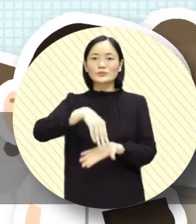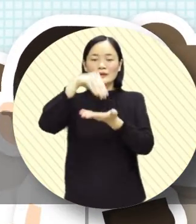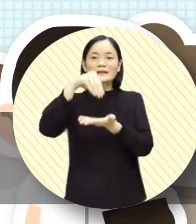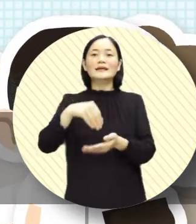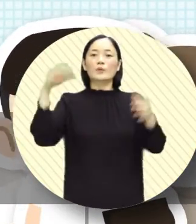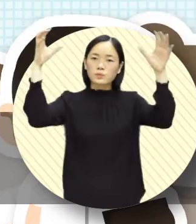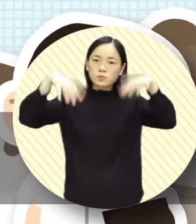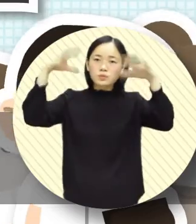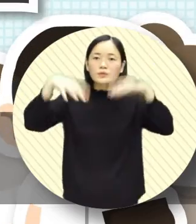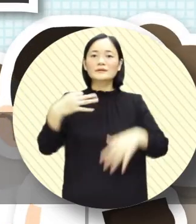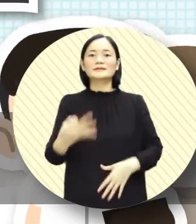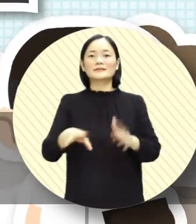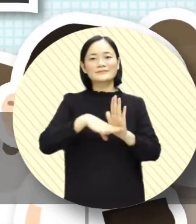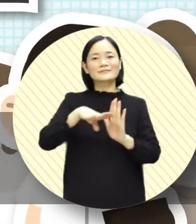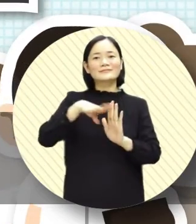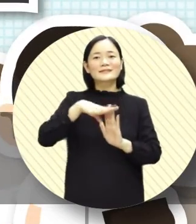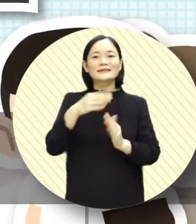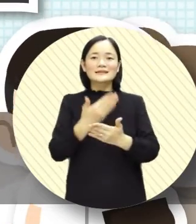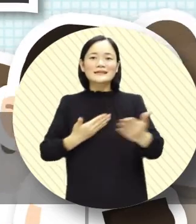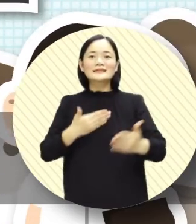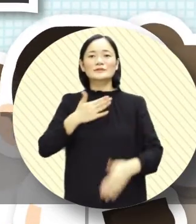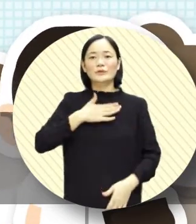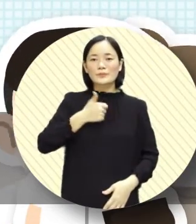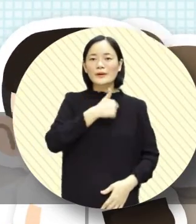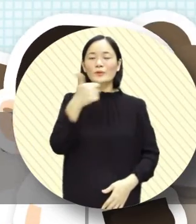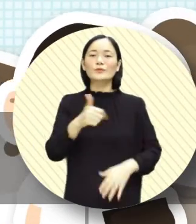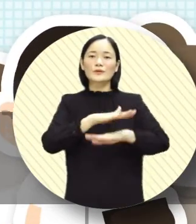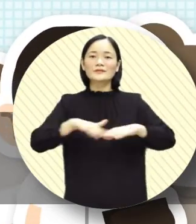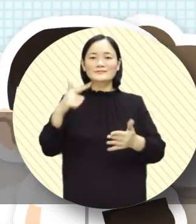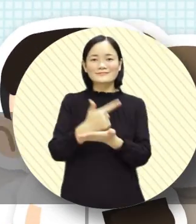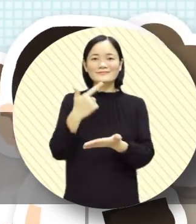提提你，暴雨警告三级制，知雨势，定措施，保安全。